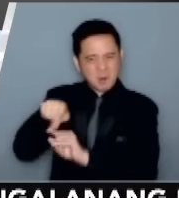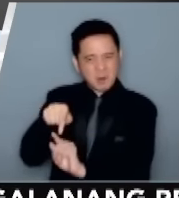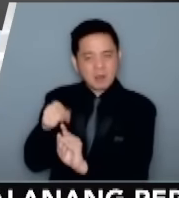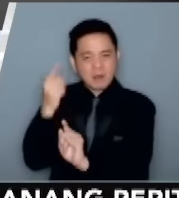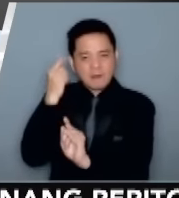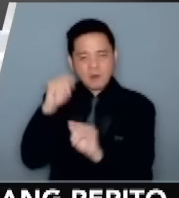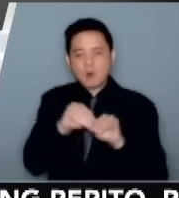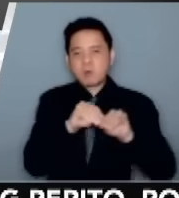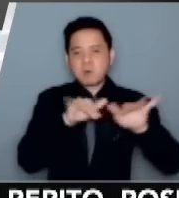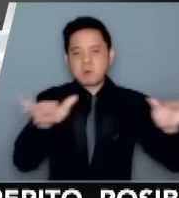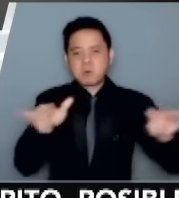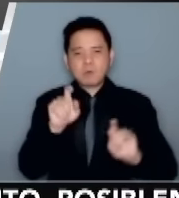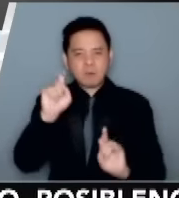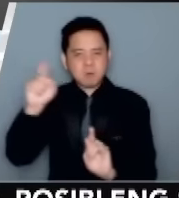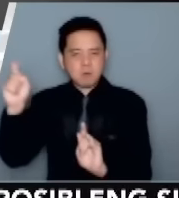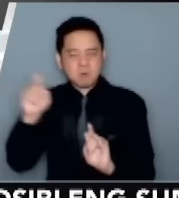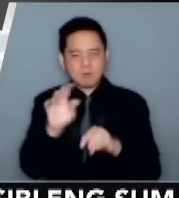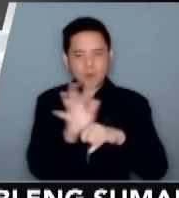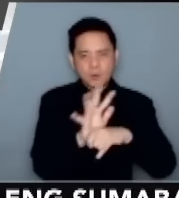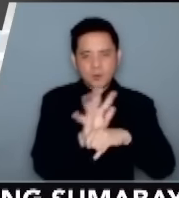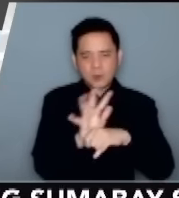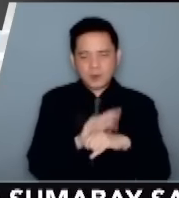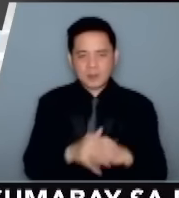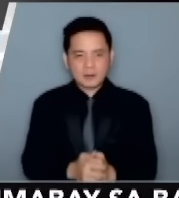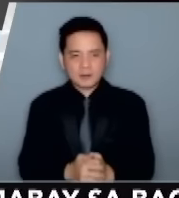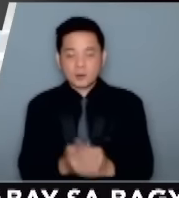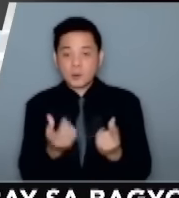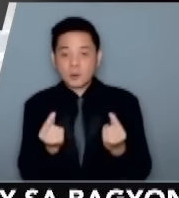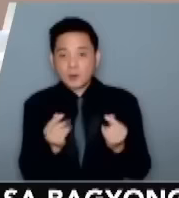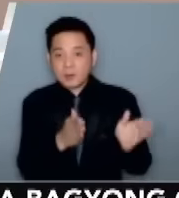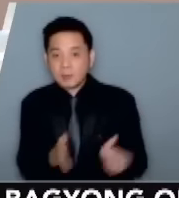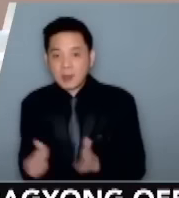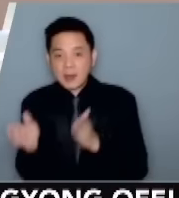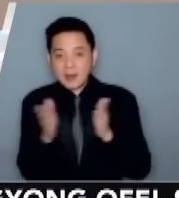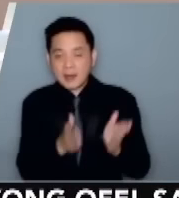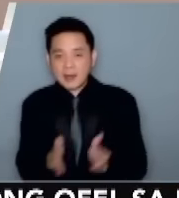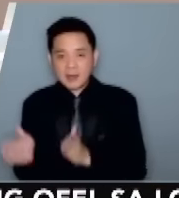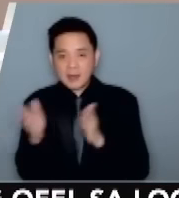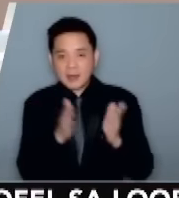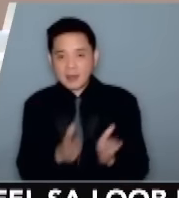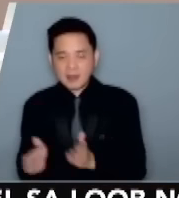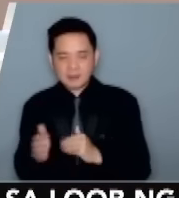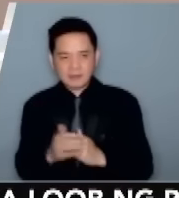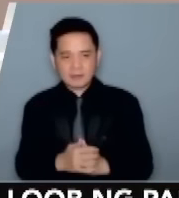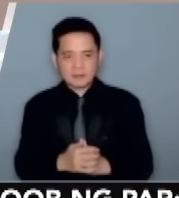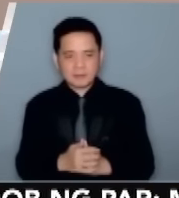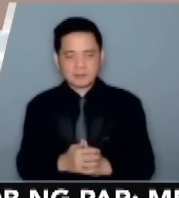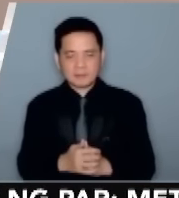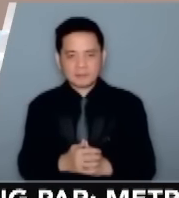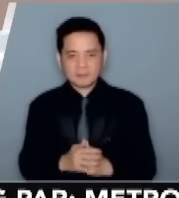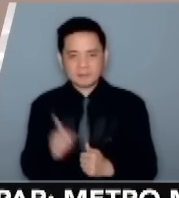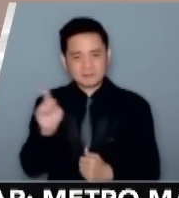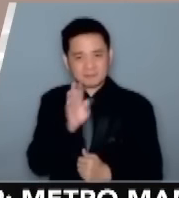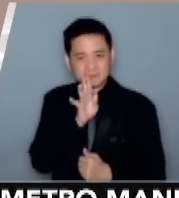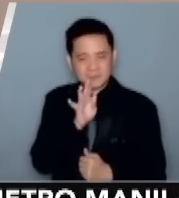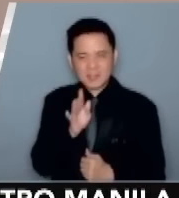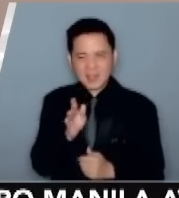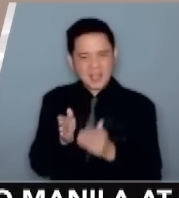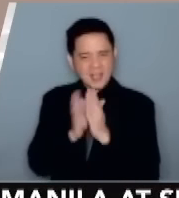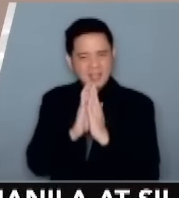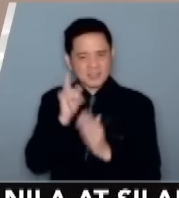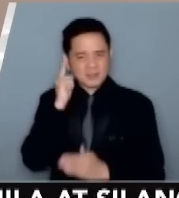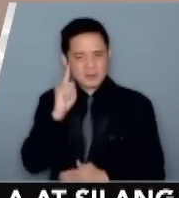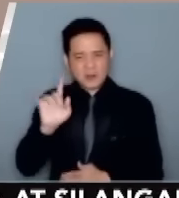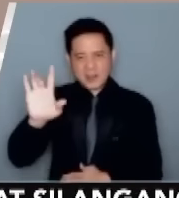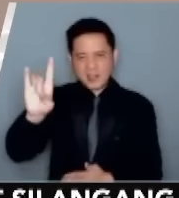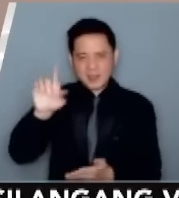nanay ng kanyang biktima na buburahin niya ang mga hawak ng nude photos. Nangihingi ng 8,000 pesos kapalit ng